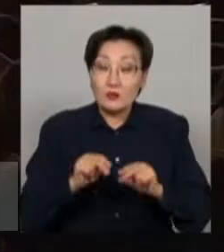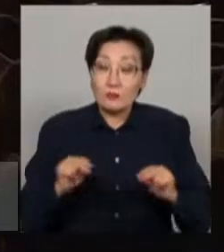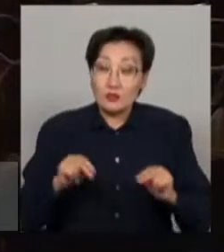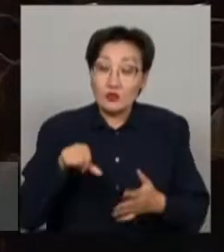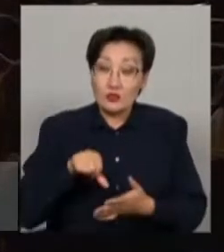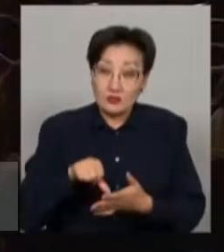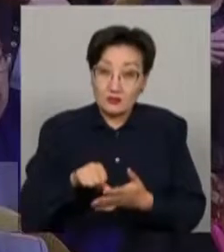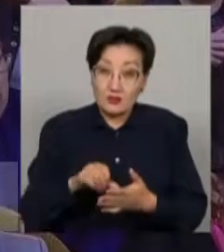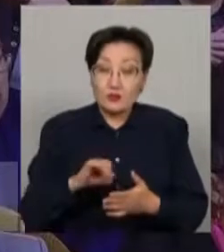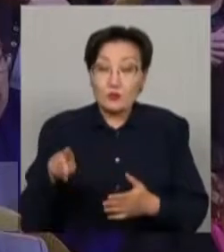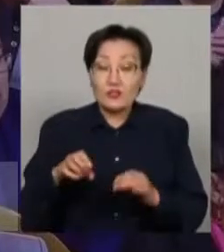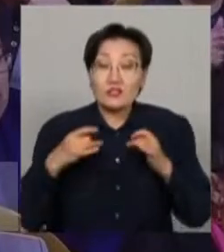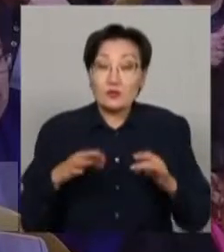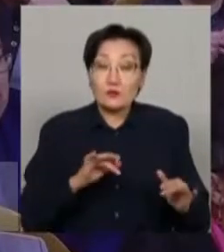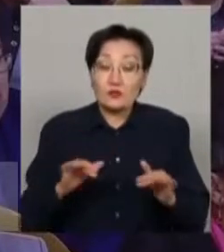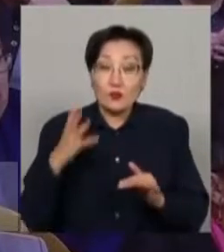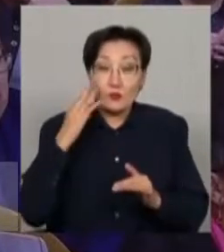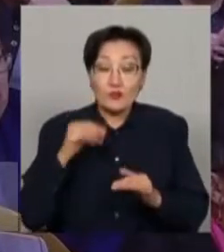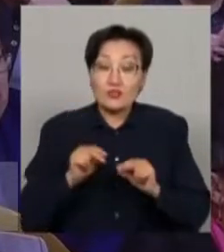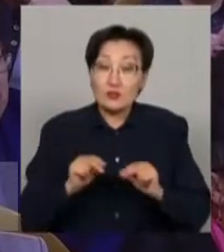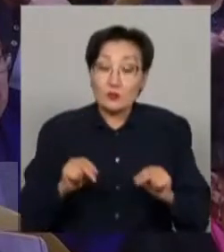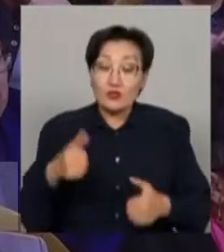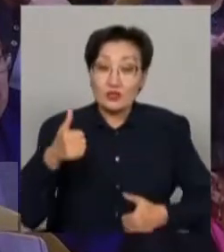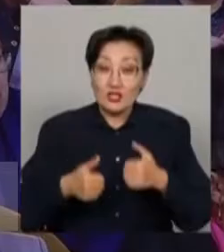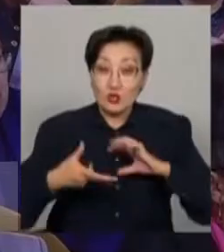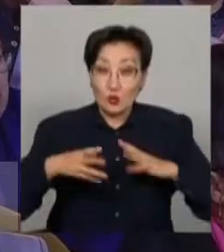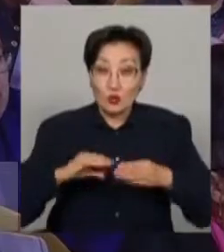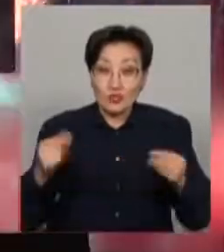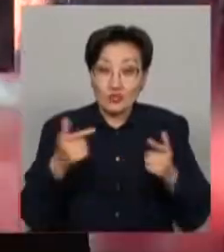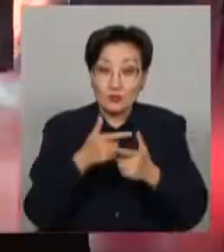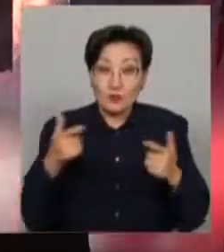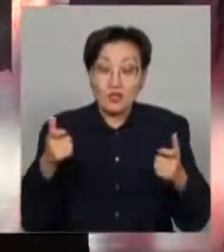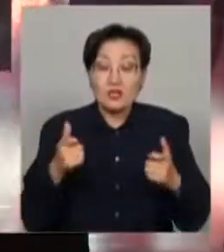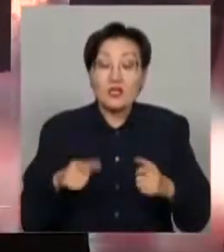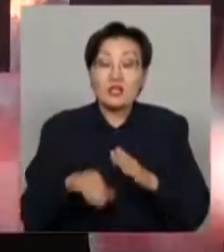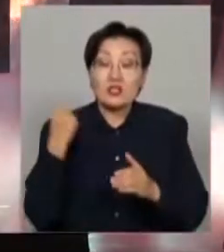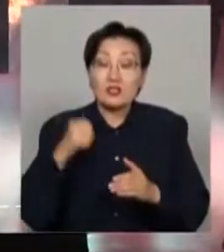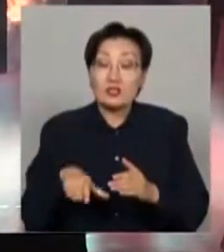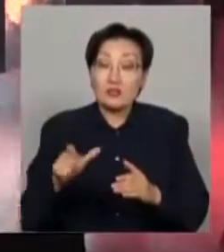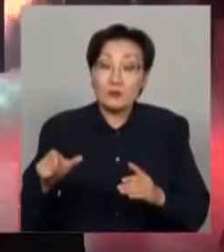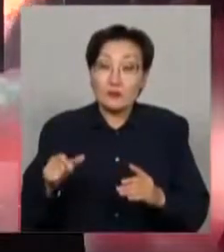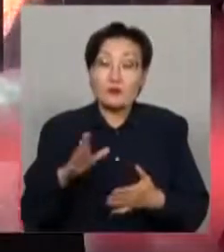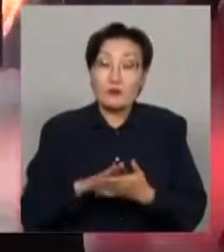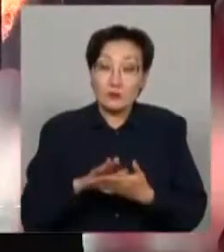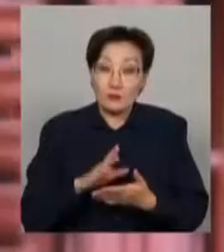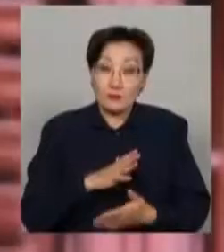педагог қатысты. Сондай-ақ мерекелік кеште Алматы ұстазы байқауының қорытындысы жарияланып, жеңімпаздар марапатталды.